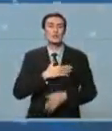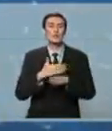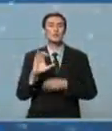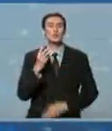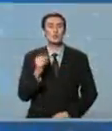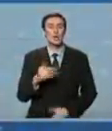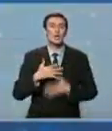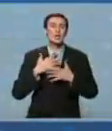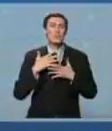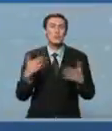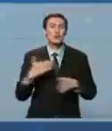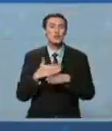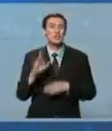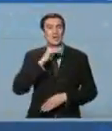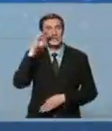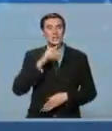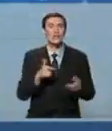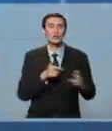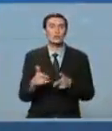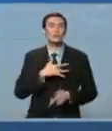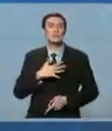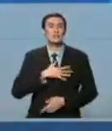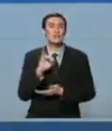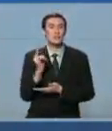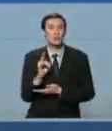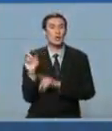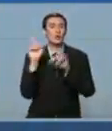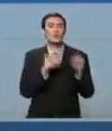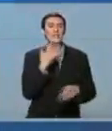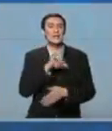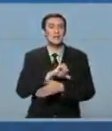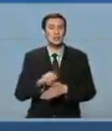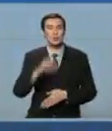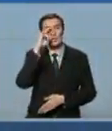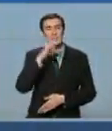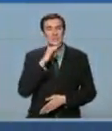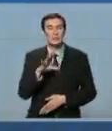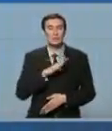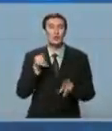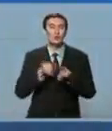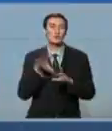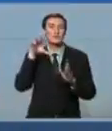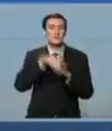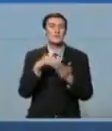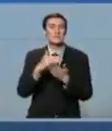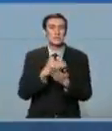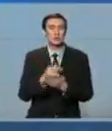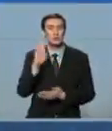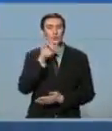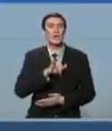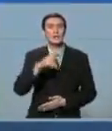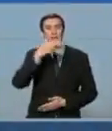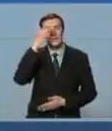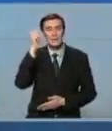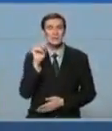после США. И большая часть родителей, готовых взять в семью ребенка, едет за ним за границу. Казахстан оказался тоже в списке тех стран, куда итальянцы